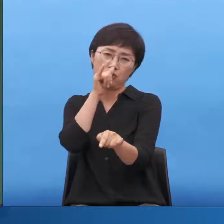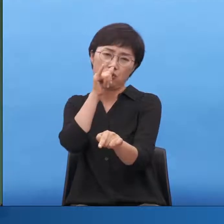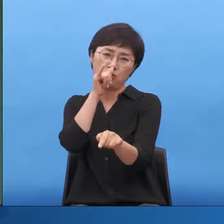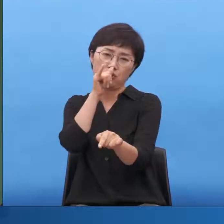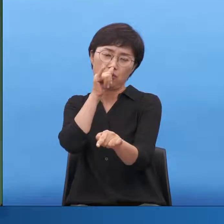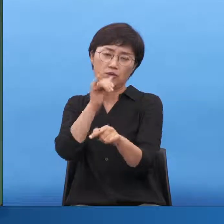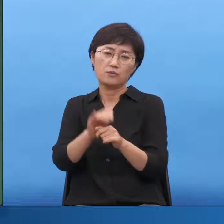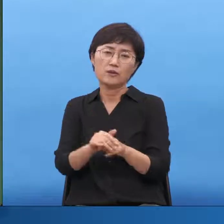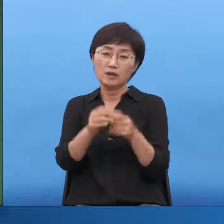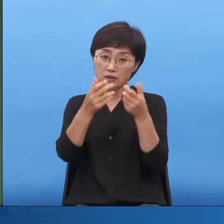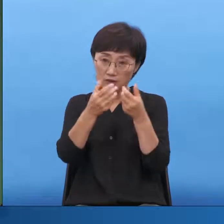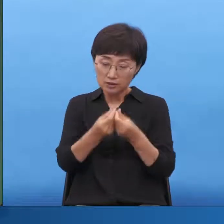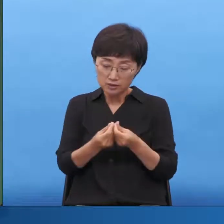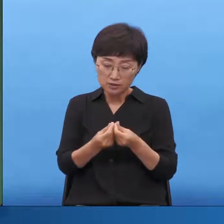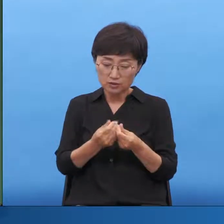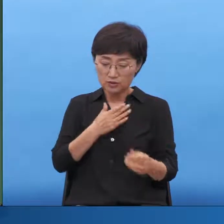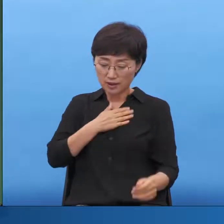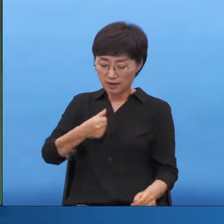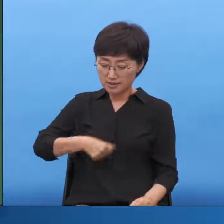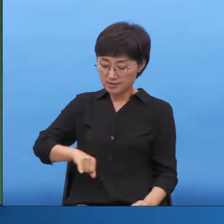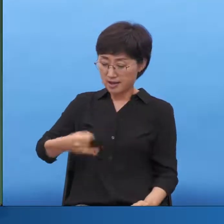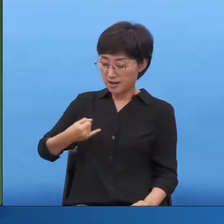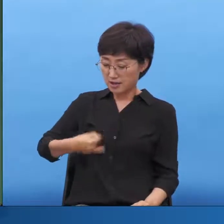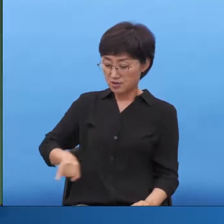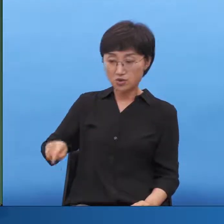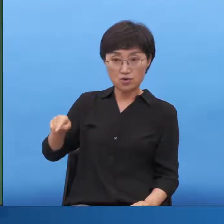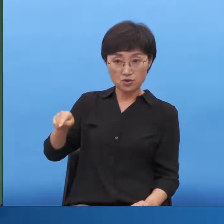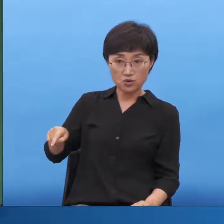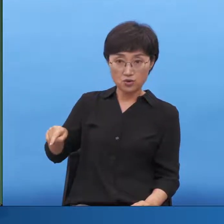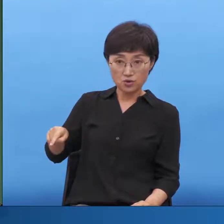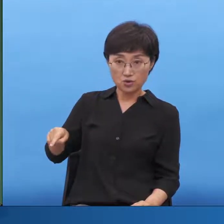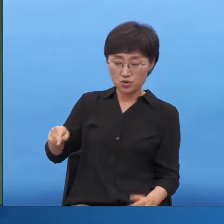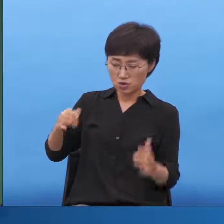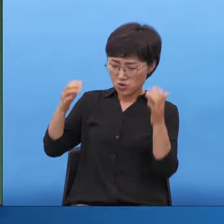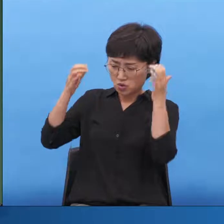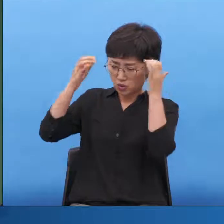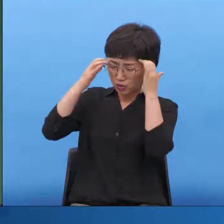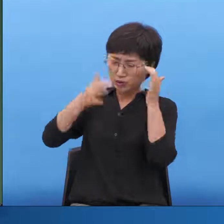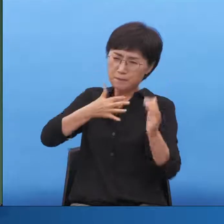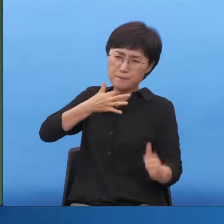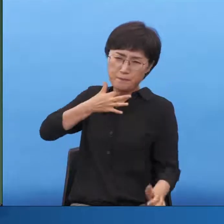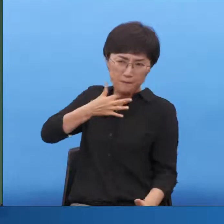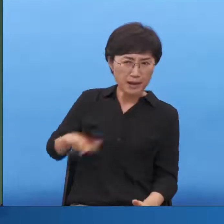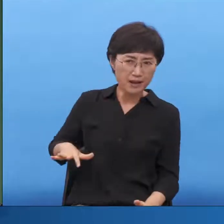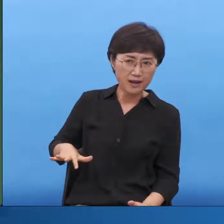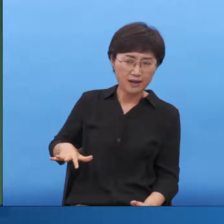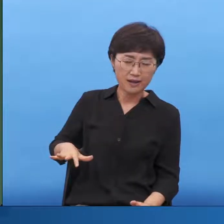여러분의 자녀가 한 번도 시험 당하지 않고 자랐다. 곤란할 수도 있어요.